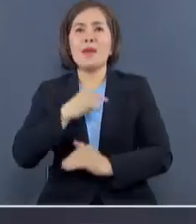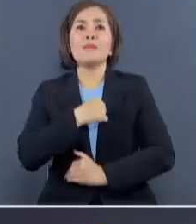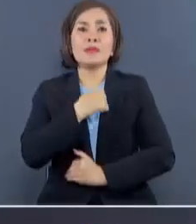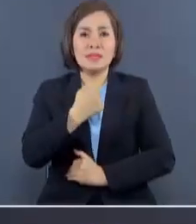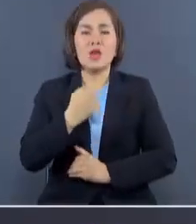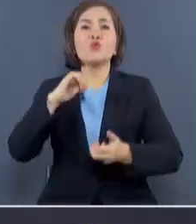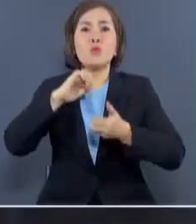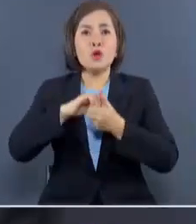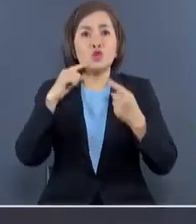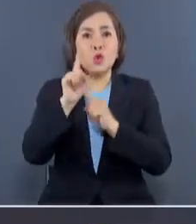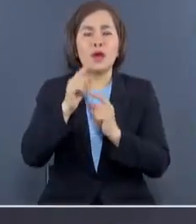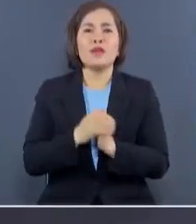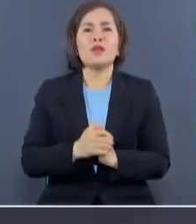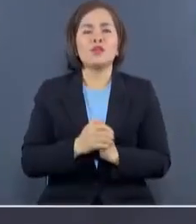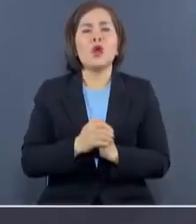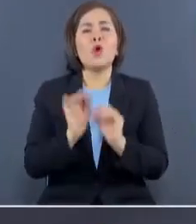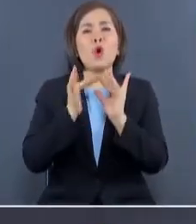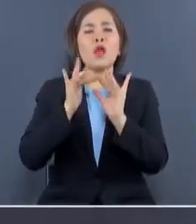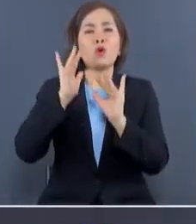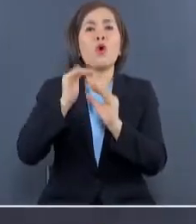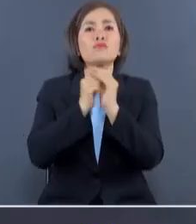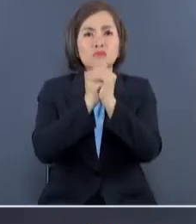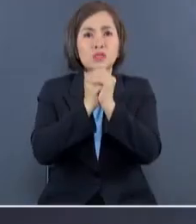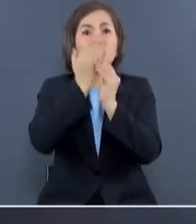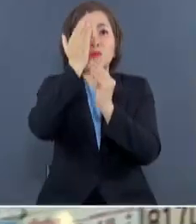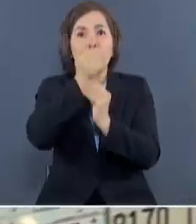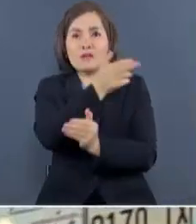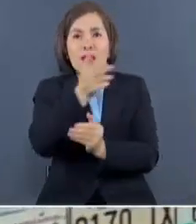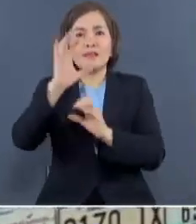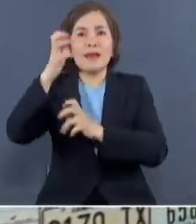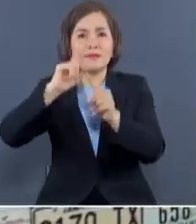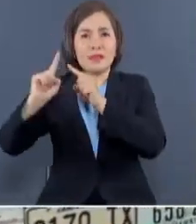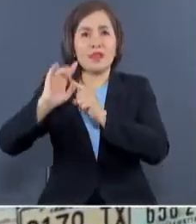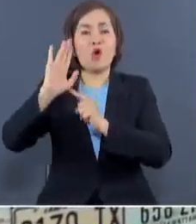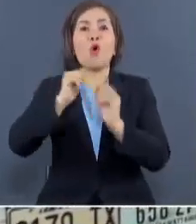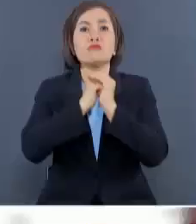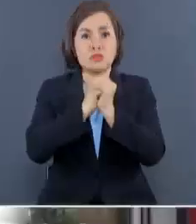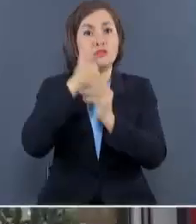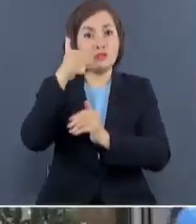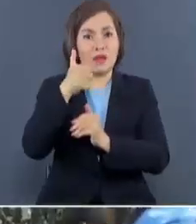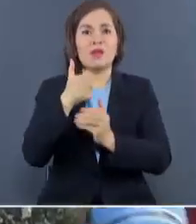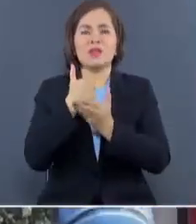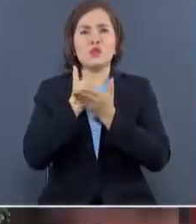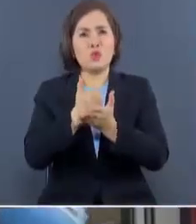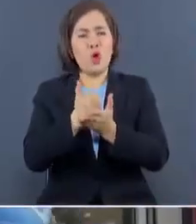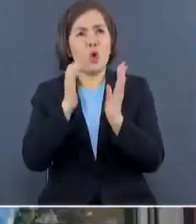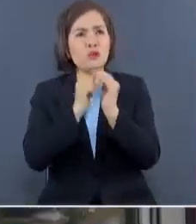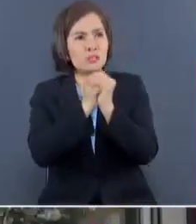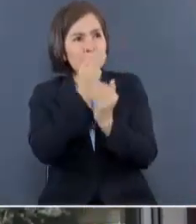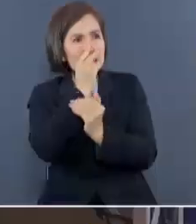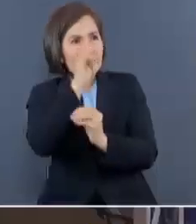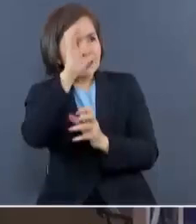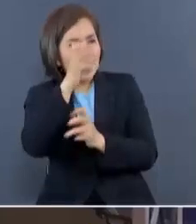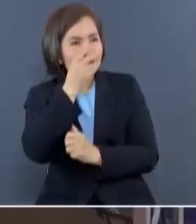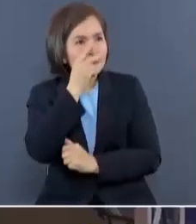อฉีอี้ที่เป็นแพลตฟอร์มสตรีมมิ่งของจีนในการใช้โลเคชั่นไทยเนี่ยที่ถ่ายทำภาพยนตร์และซีรีส์ซึ่งน่าจะทำให้คนจีนเนี่ยอยากจะเดินทางตามร